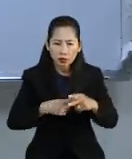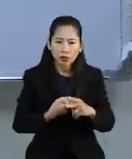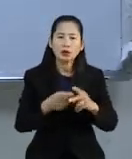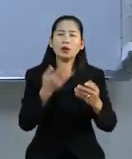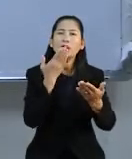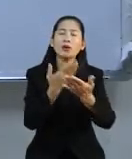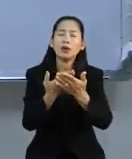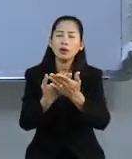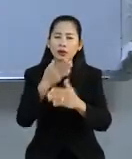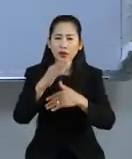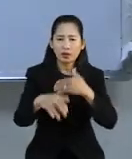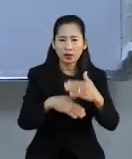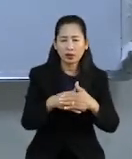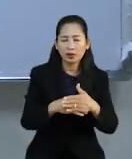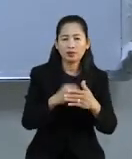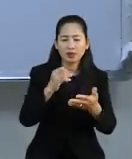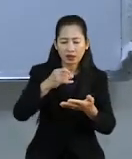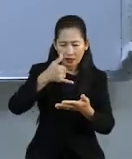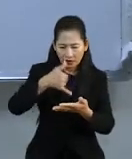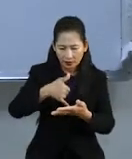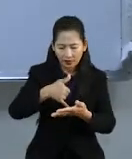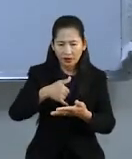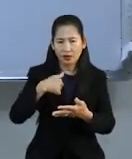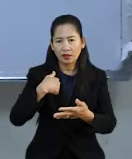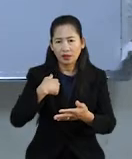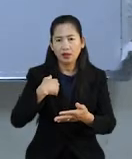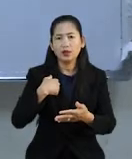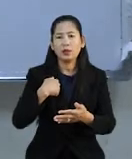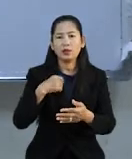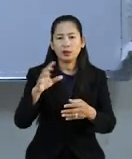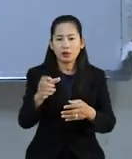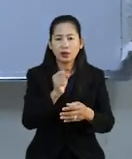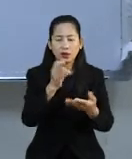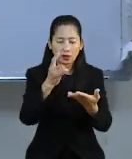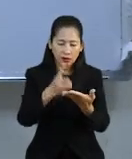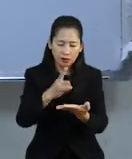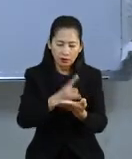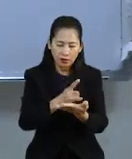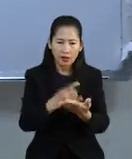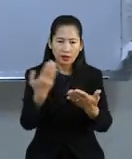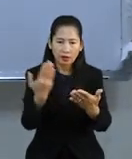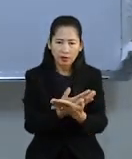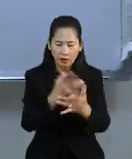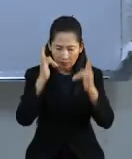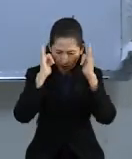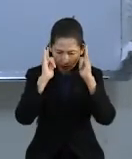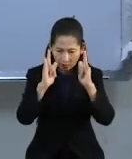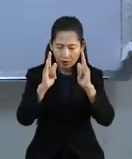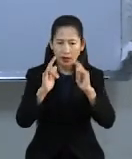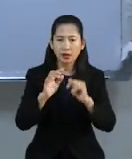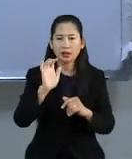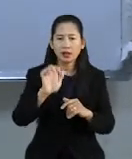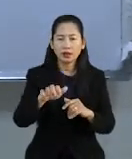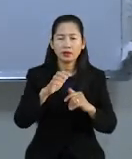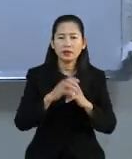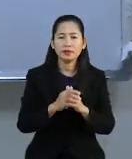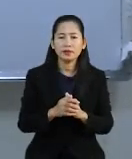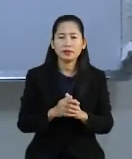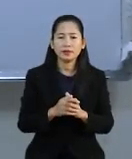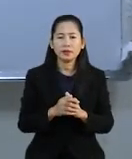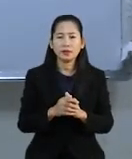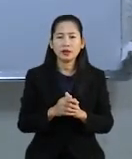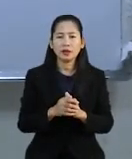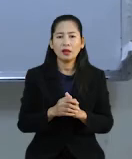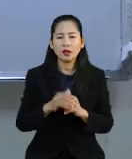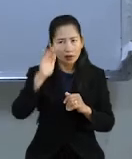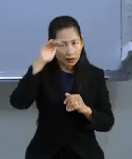ở con chán con từng ở khăn này anh chăng thằng ngày nế. Nè cổ nâng lực dọc mà đến thăm mây mùi tiết mộng mà đến cầu nó con ná. Chà.